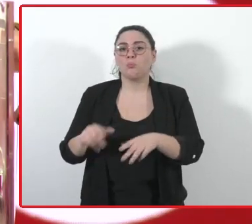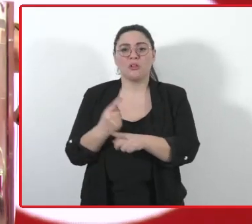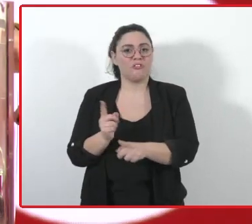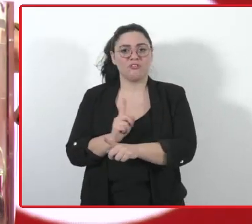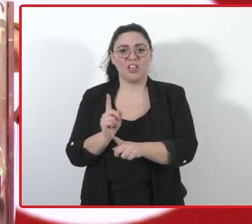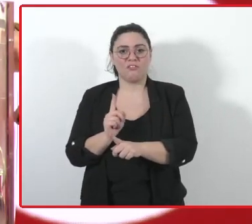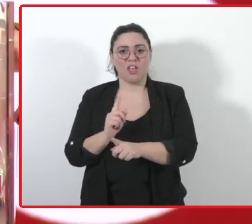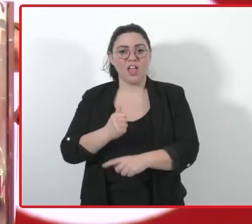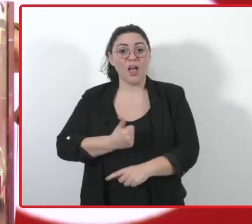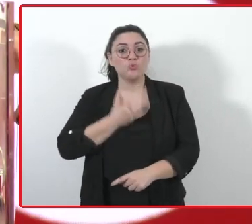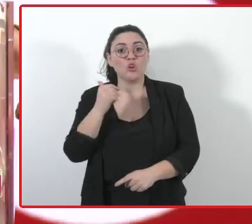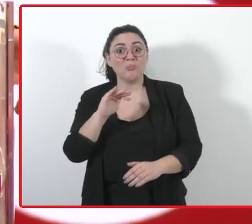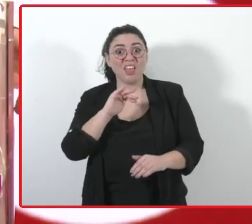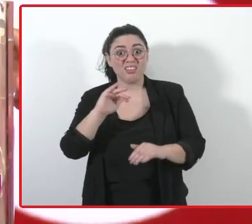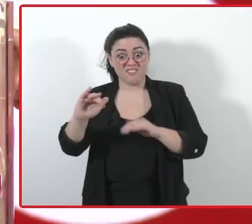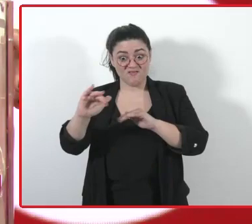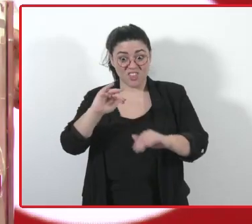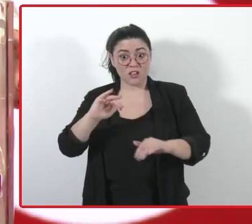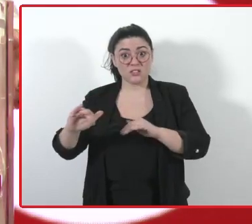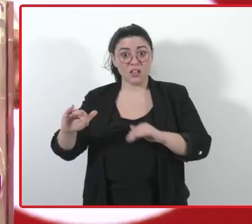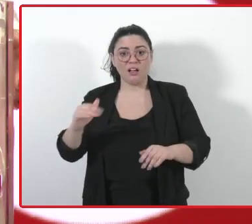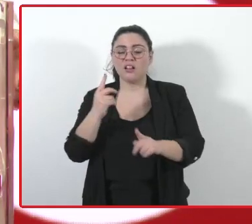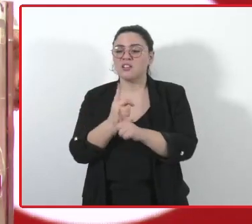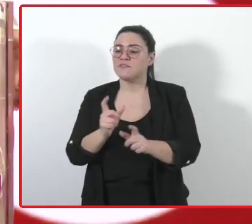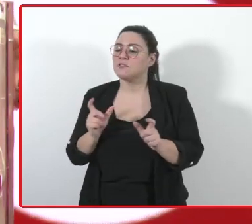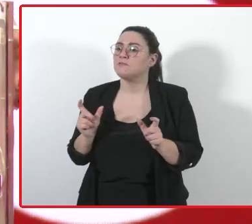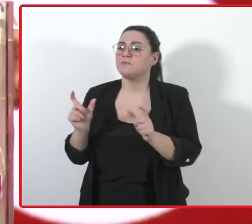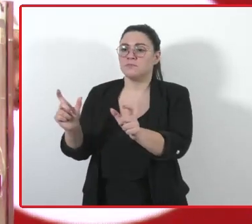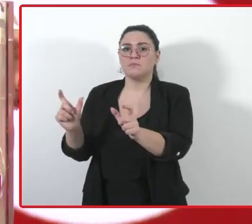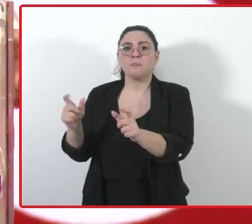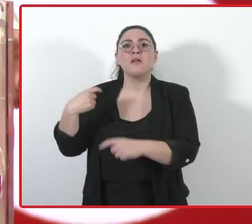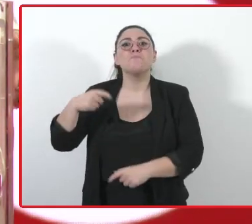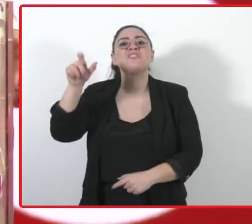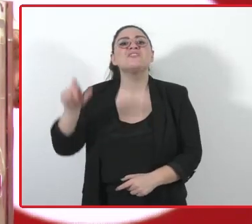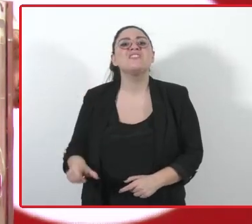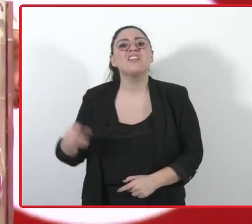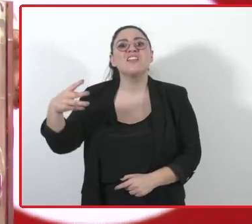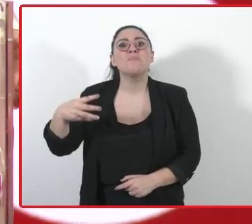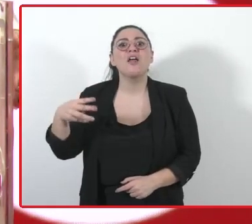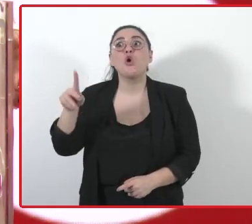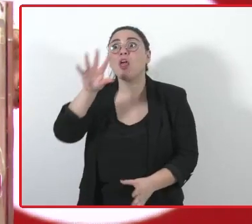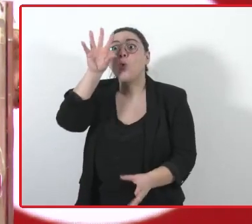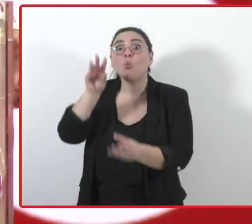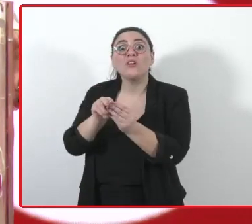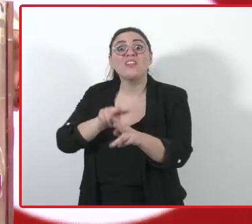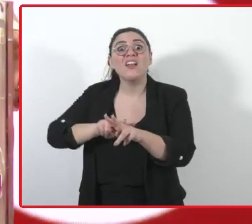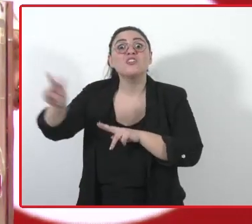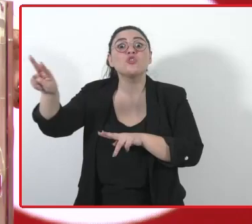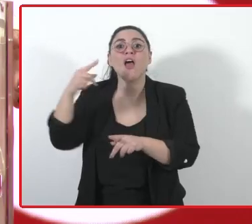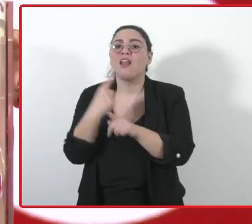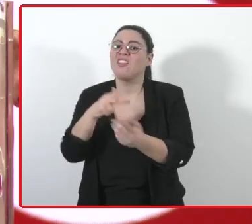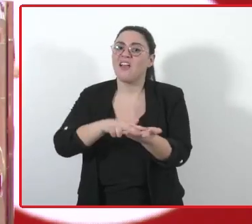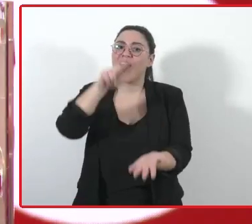l'autonomia differenziata Va fermata presidente meloni L'unità nazionale si garantisce